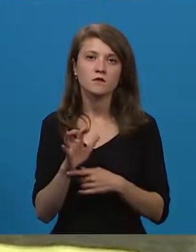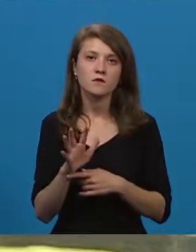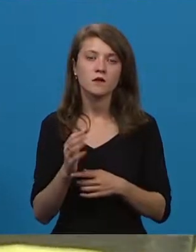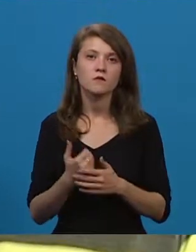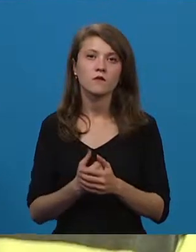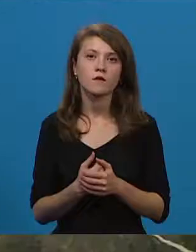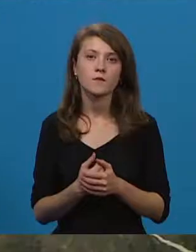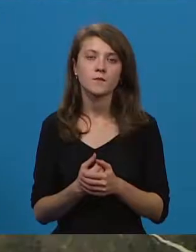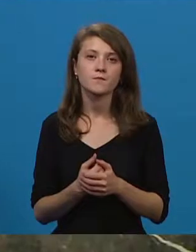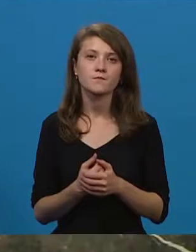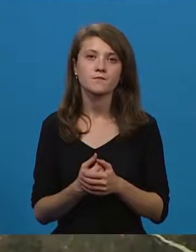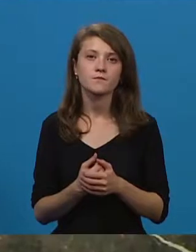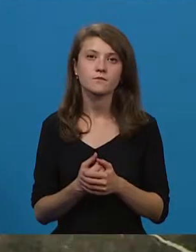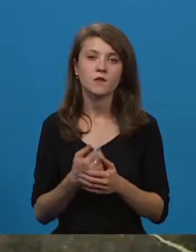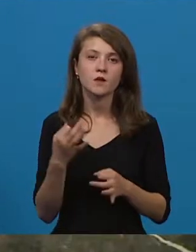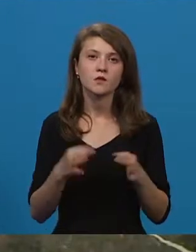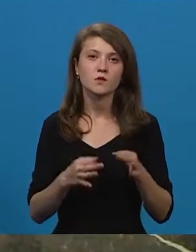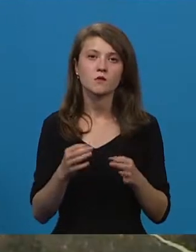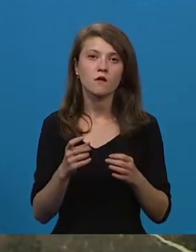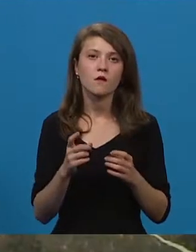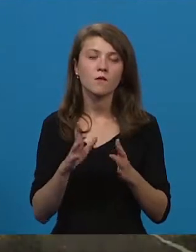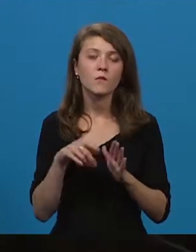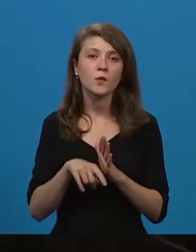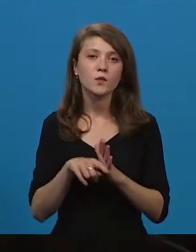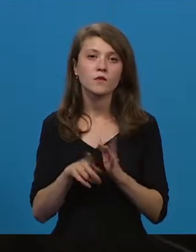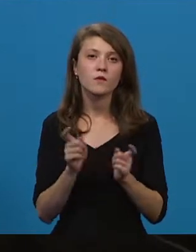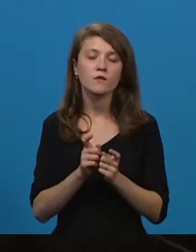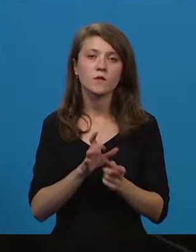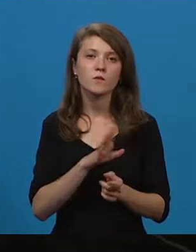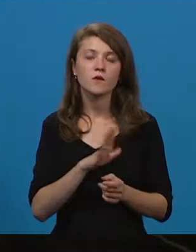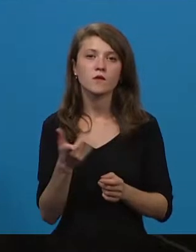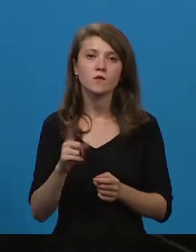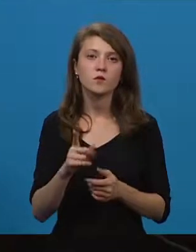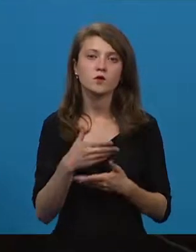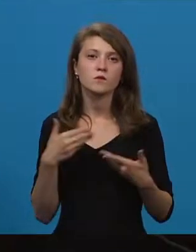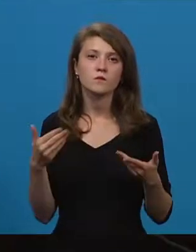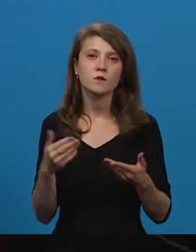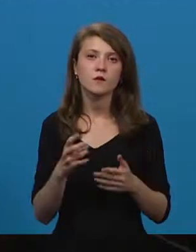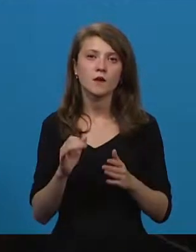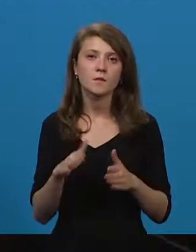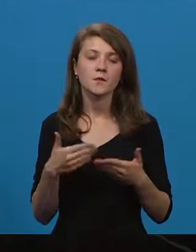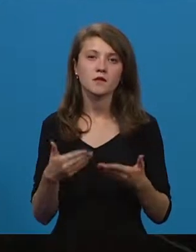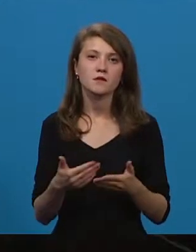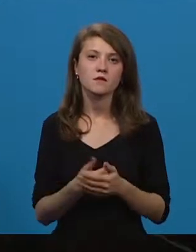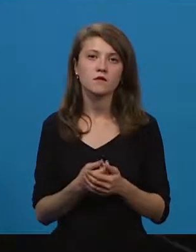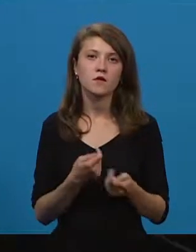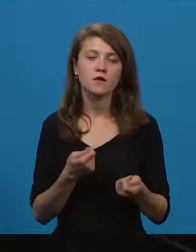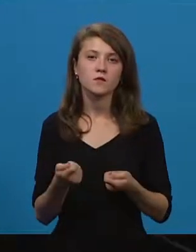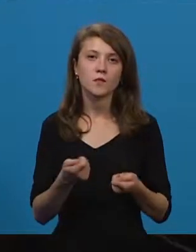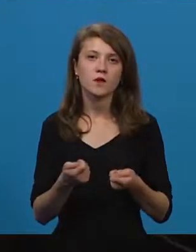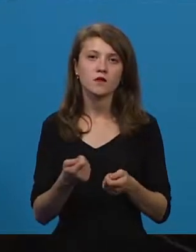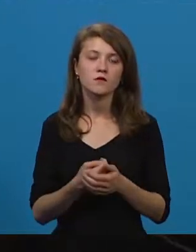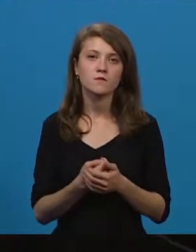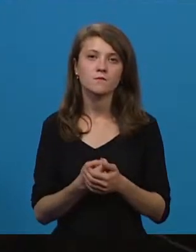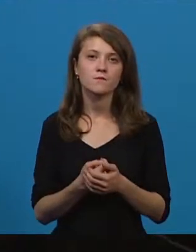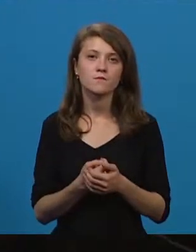його сфотографував. Суть конфлікту полягала в тому, що ми на підставі розпорядження